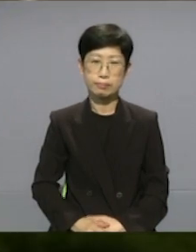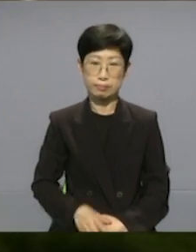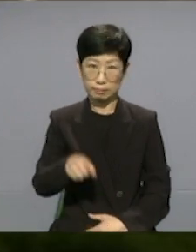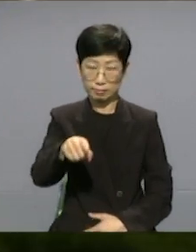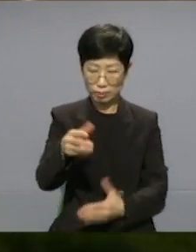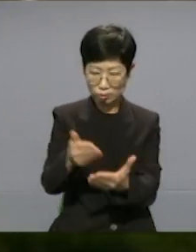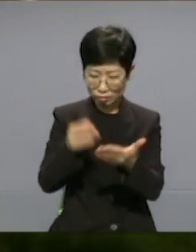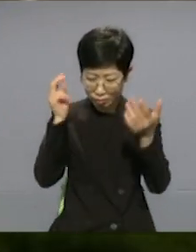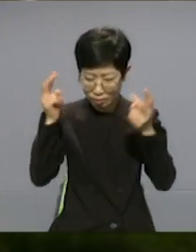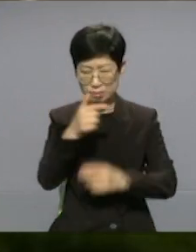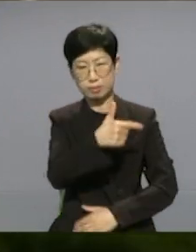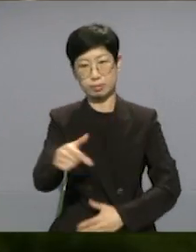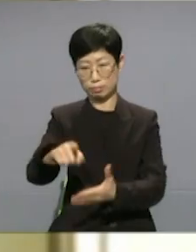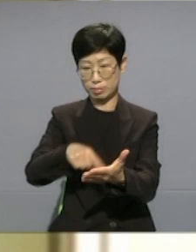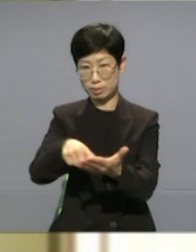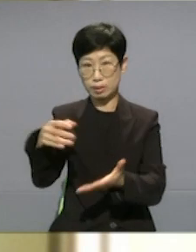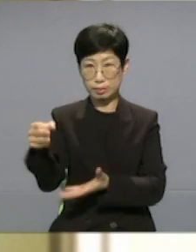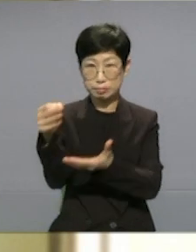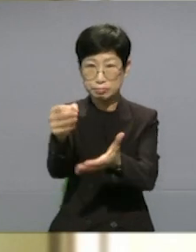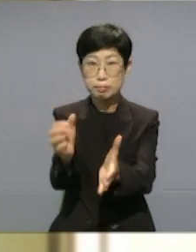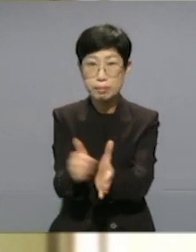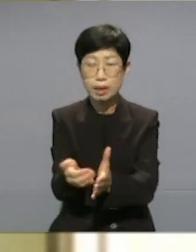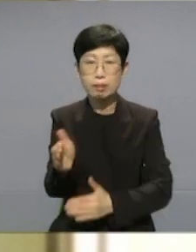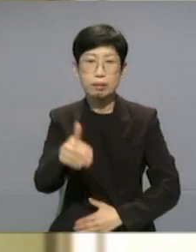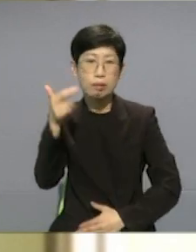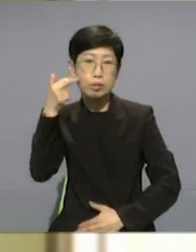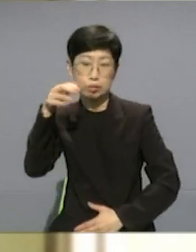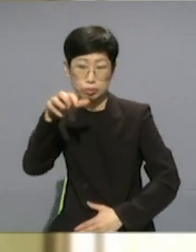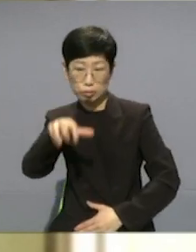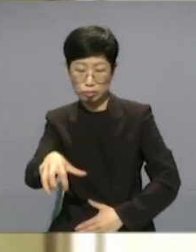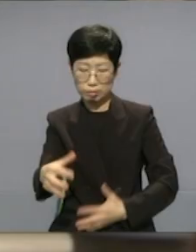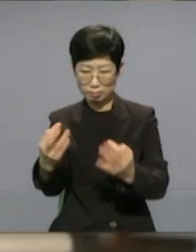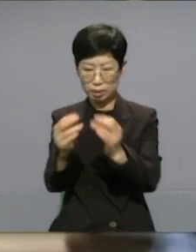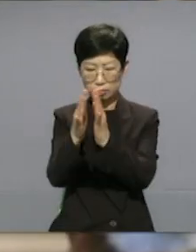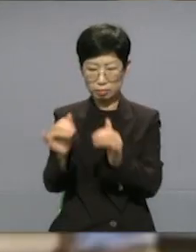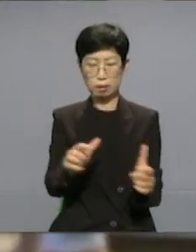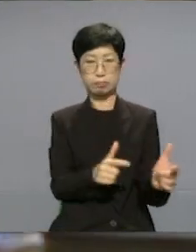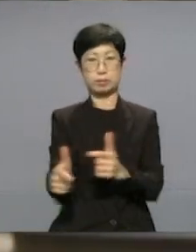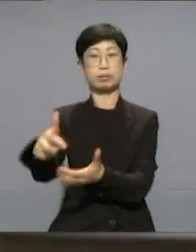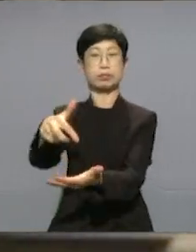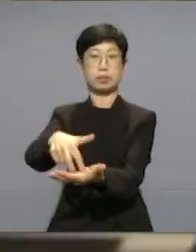폭스뉴스는 거액의 배상금을 물었지만 미국에서는 아직도 수백만 명에 달하는